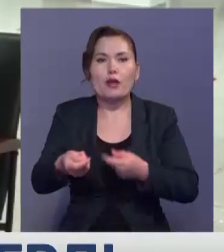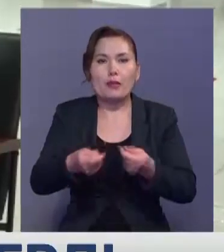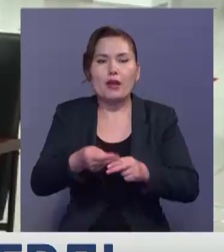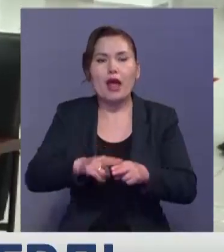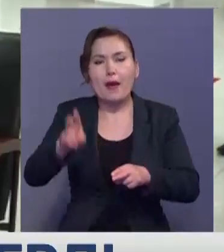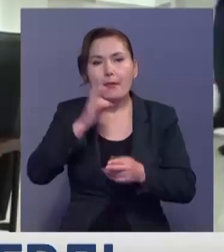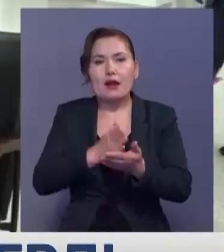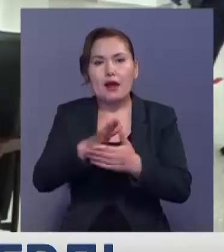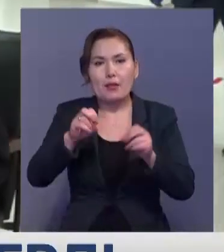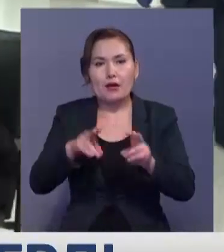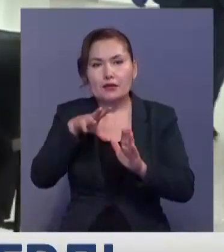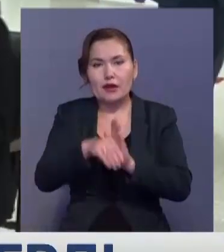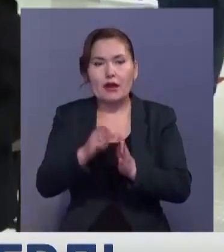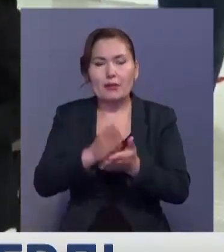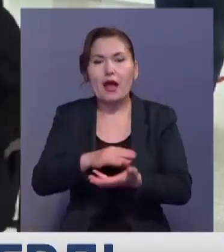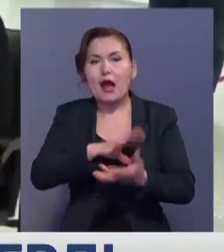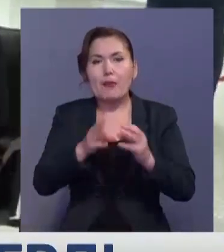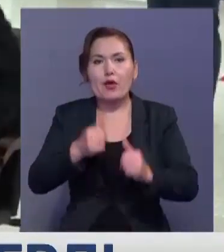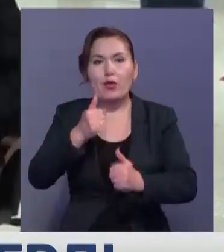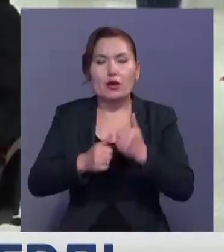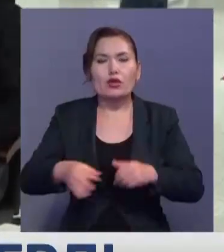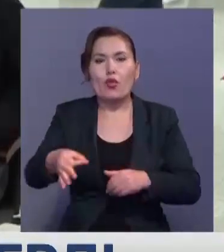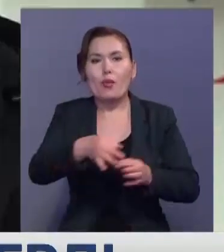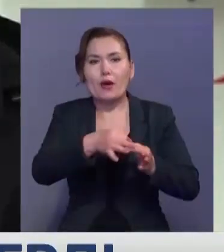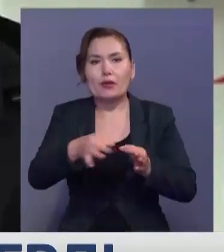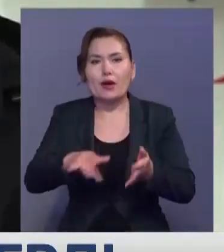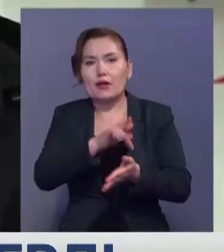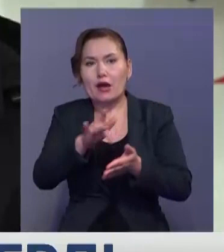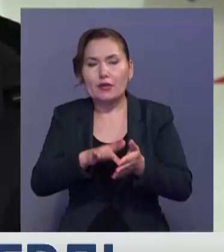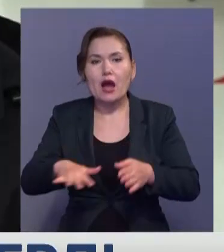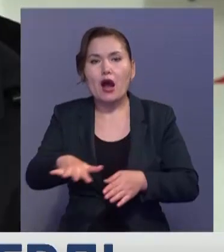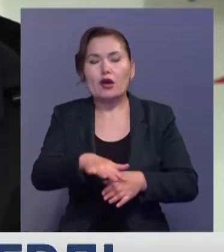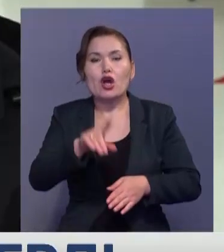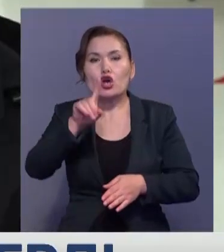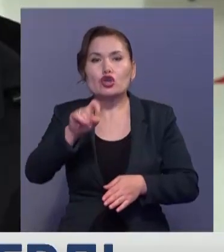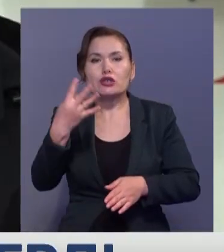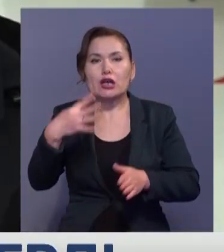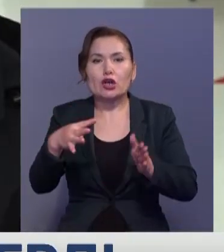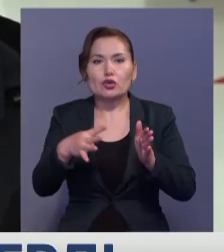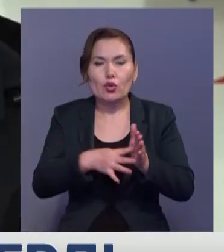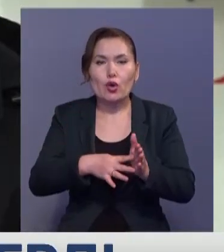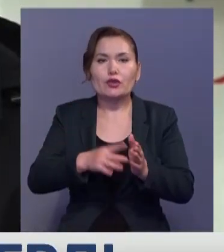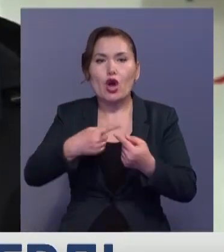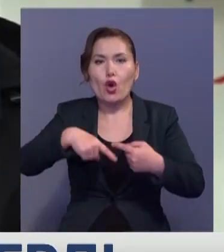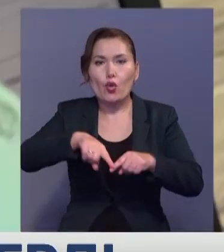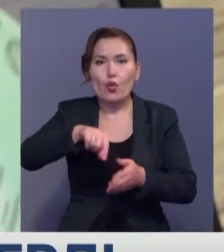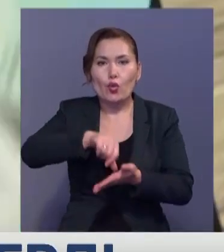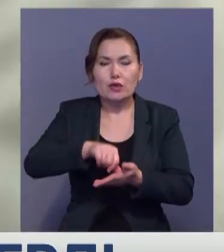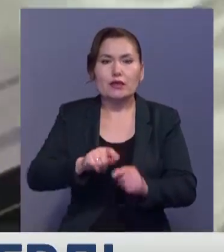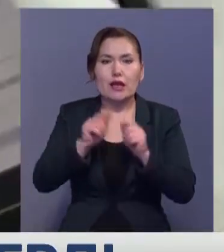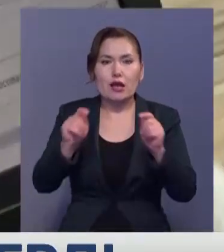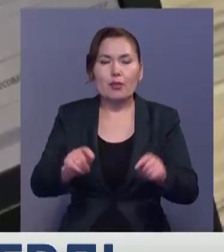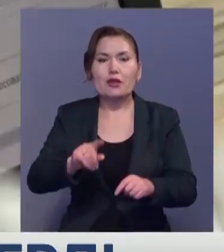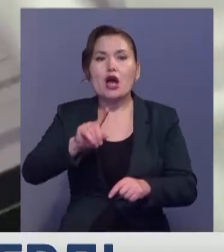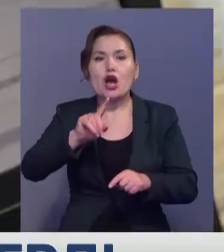мемлекеттік қызметшілер де бар. Жалпы праймериз облыстың қала аудандарындағы 149 учаскеде ұйымдастырылды.